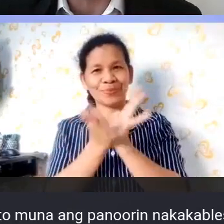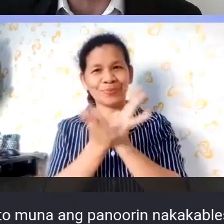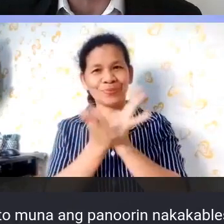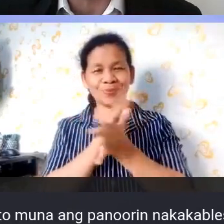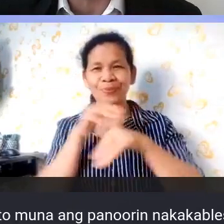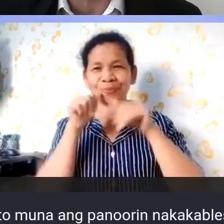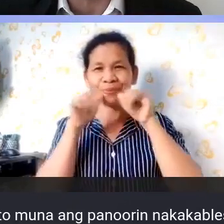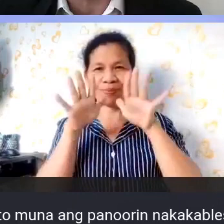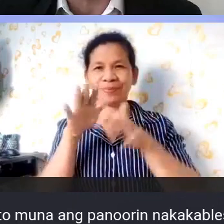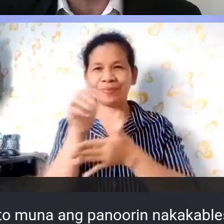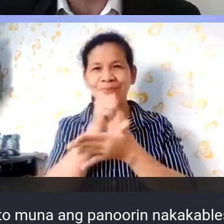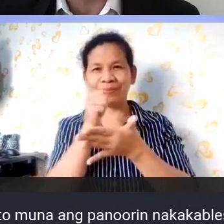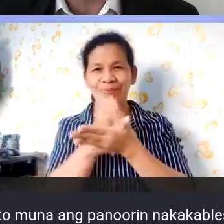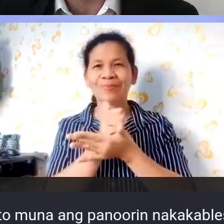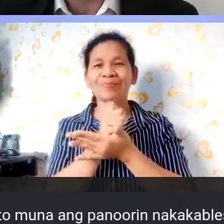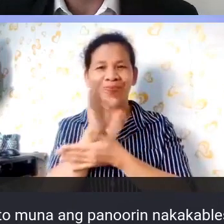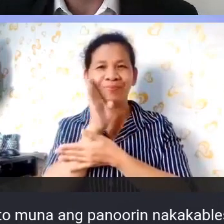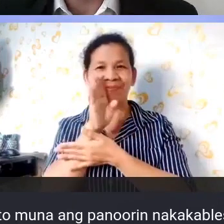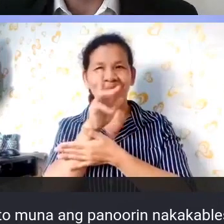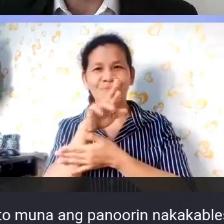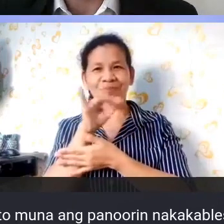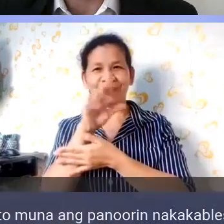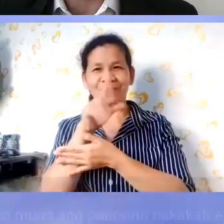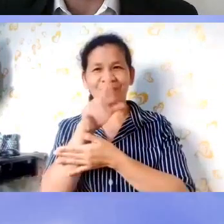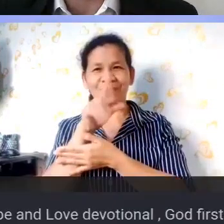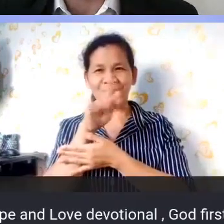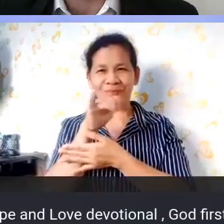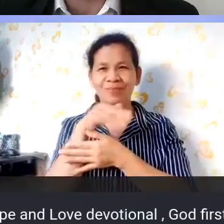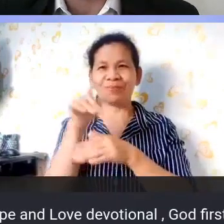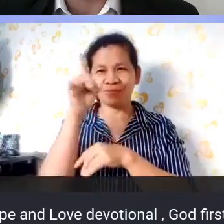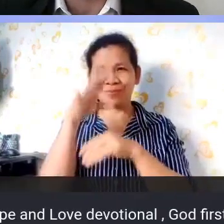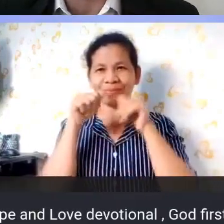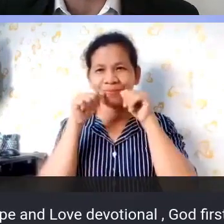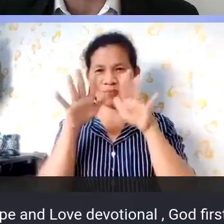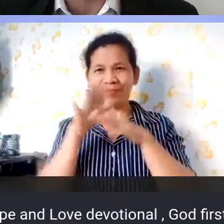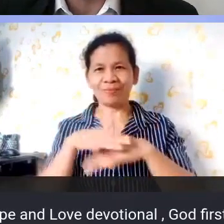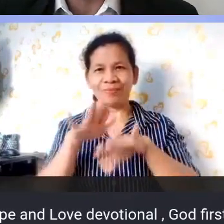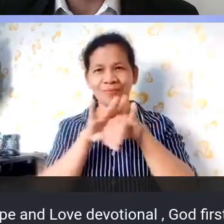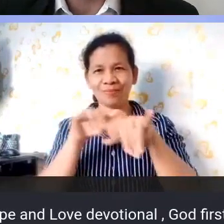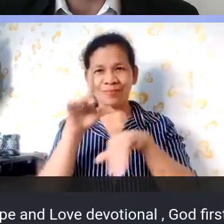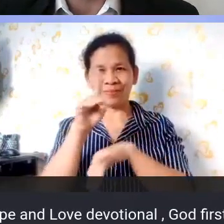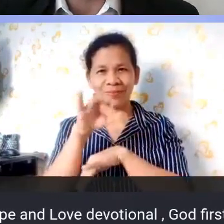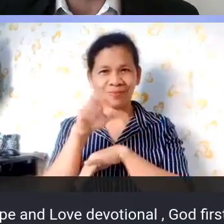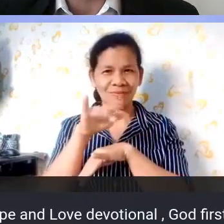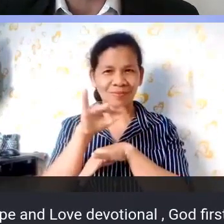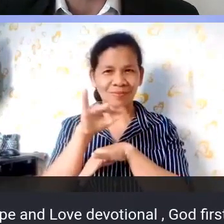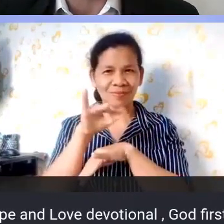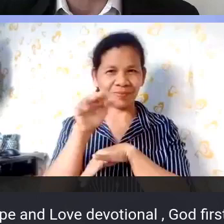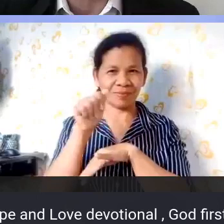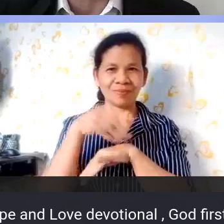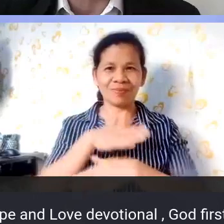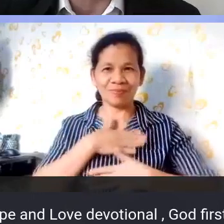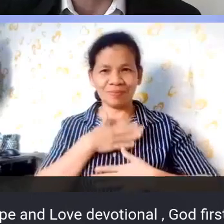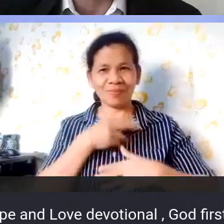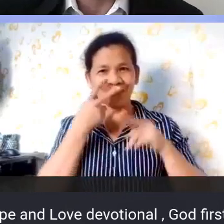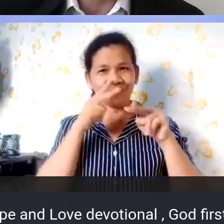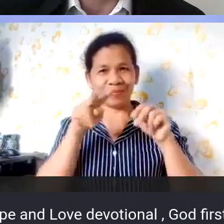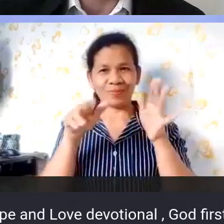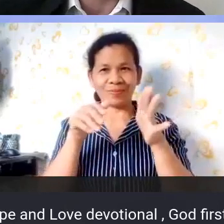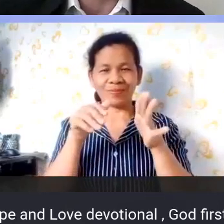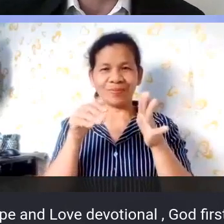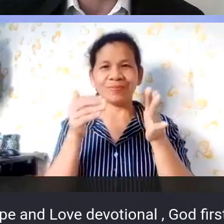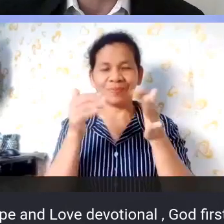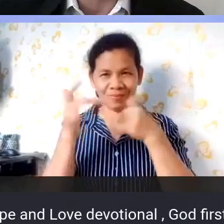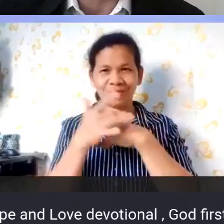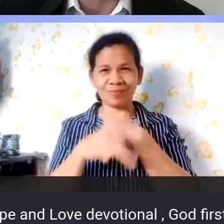Ricky, God bless din sa iyo. Okay, si Delia Imata, happy to see you, Elda.